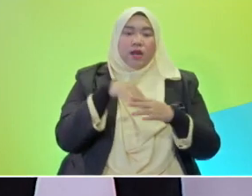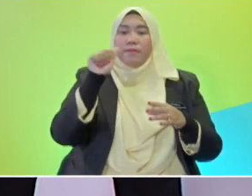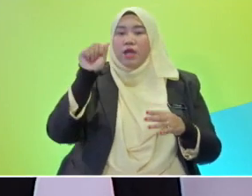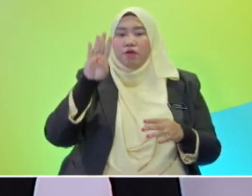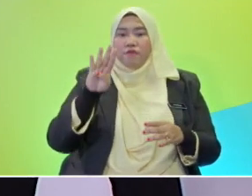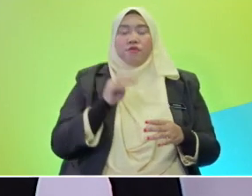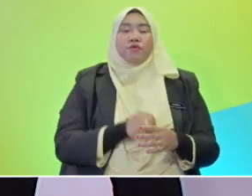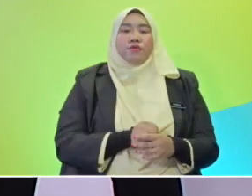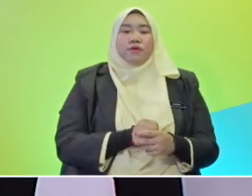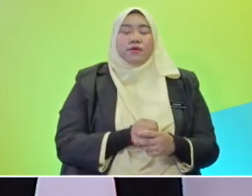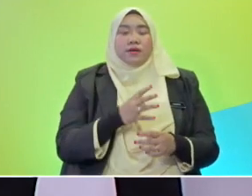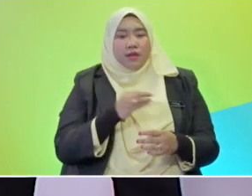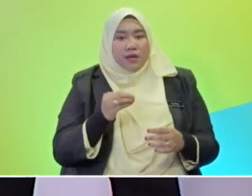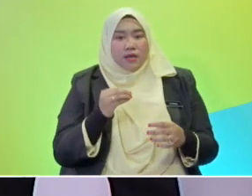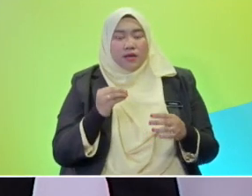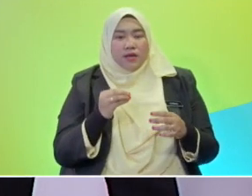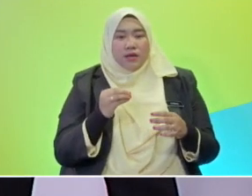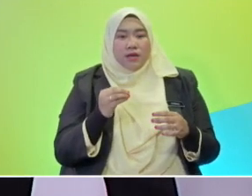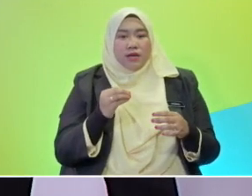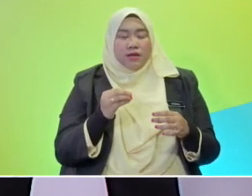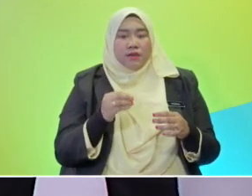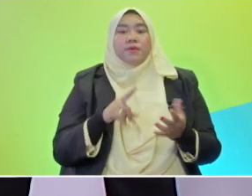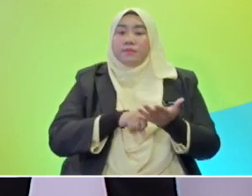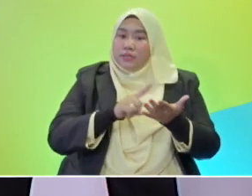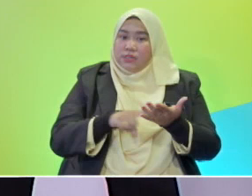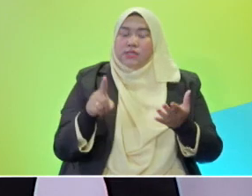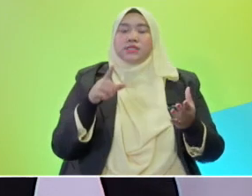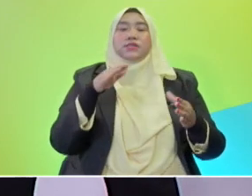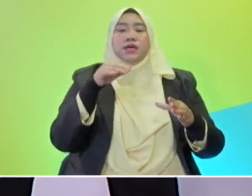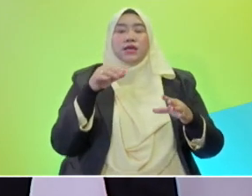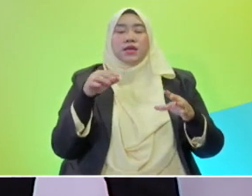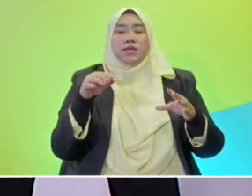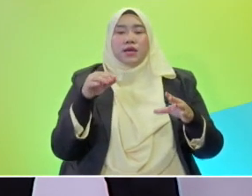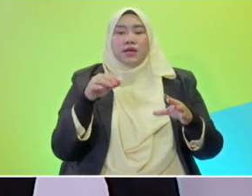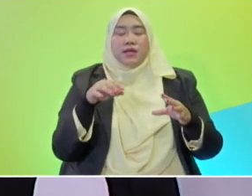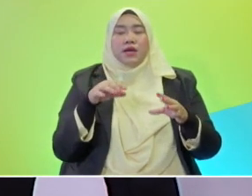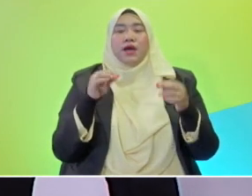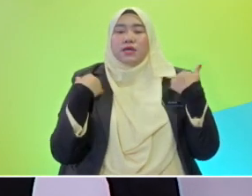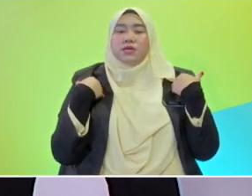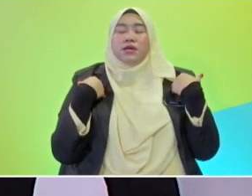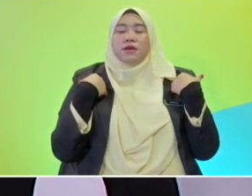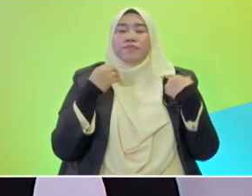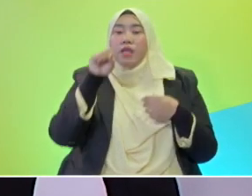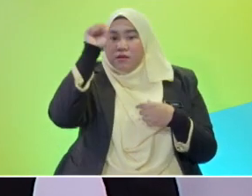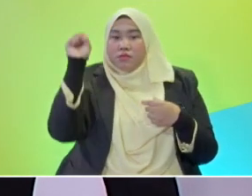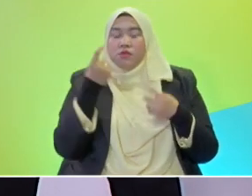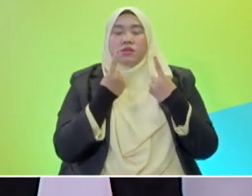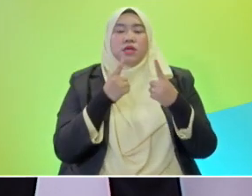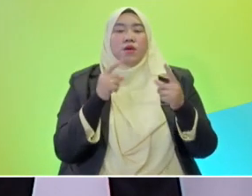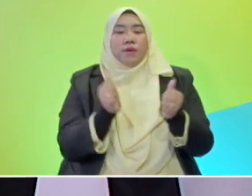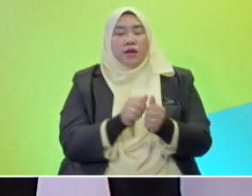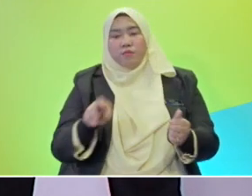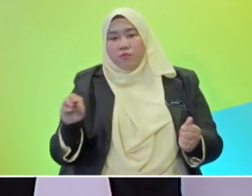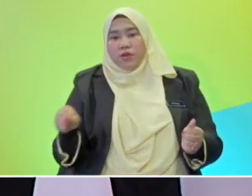maka di sini sudah berlaku lisan apabila bersoal jawab dengan murid murid-murid sudah menulis